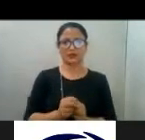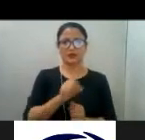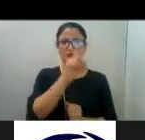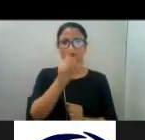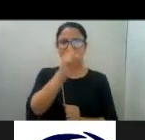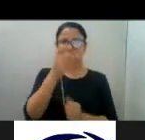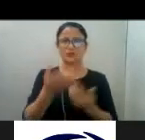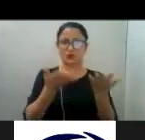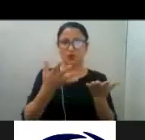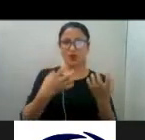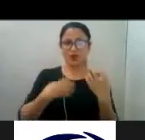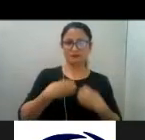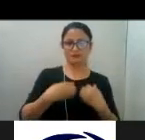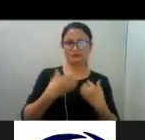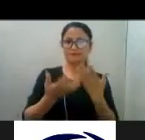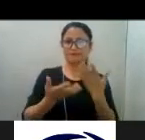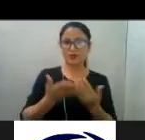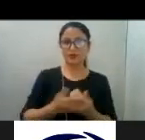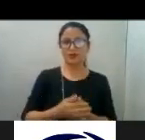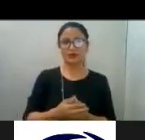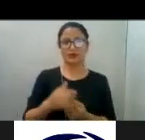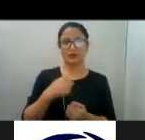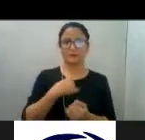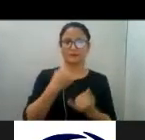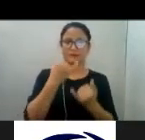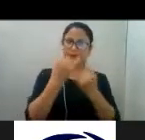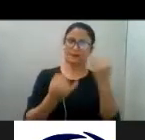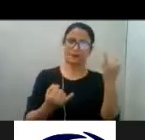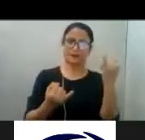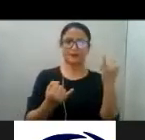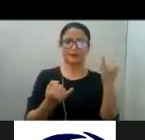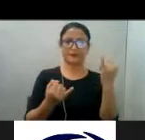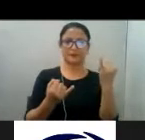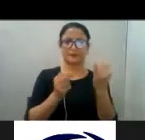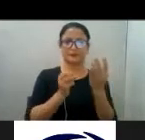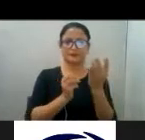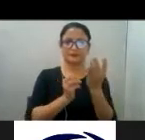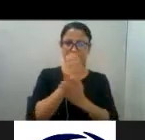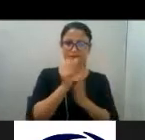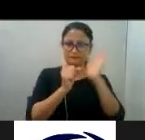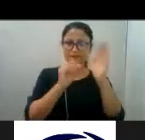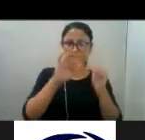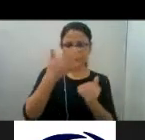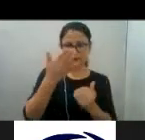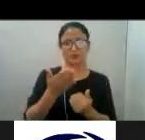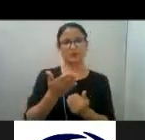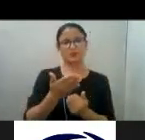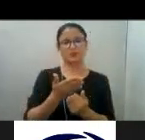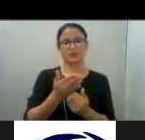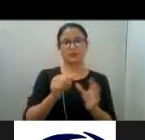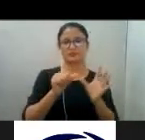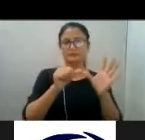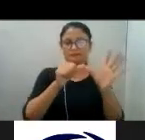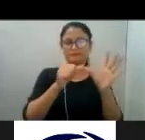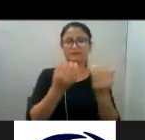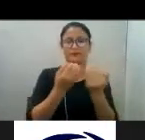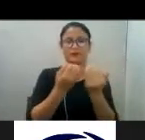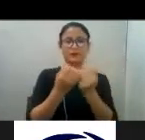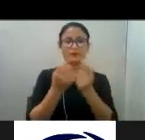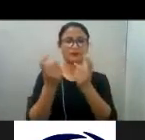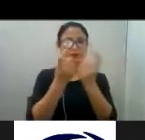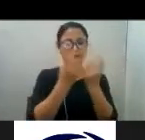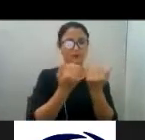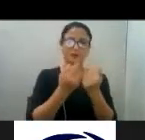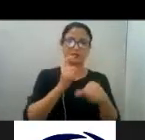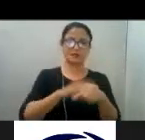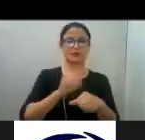प्रश्नहरू हुनसक्छ, जिज्ञासाहरू हुनसक्छ, त्यो हामी अन्तिममा यो प्रेजेन्टेसन सकेपछि लिएर हामी त्यसबारे पनि छलफल गर्ने